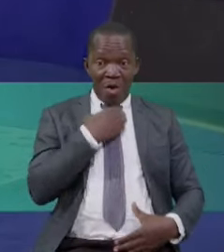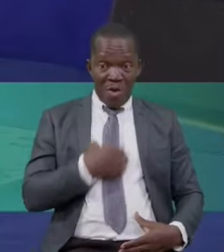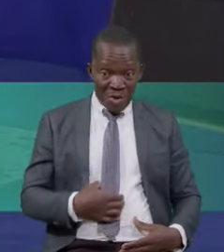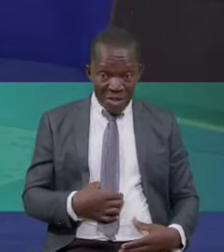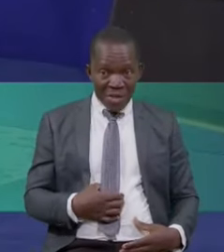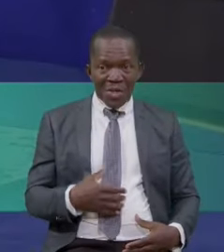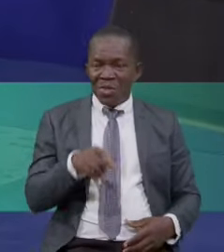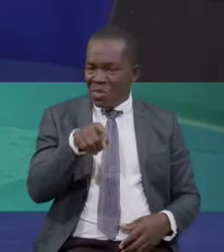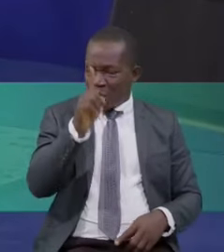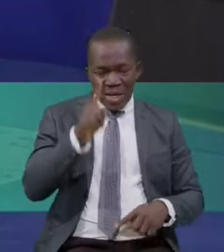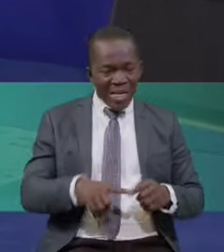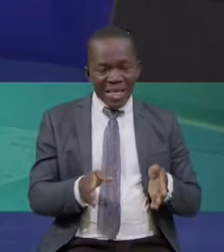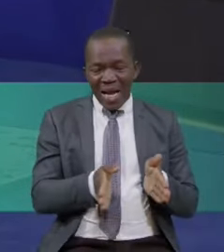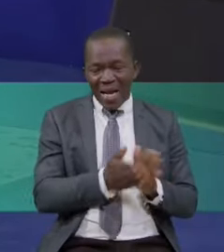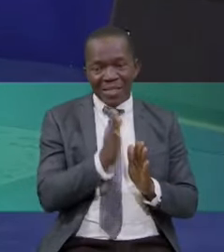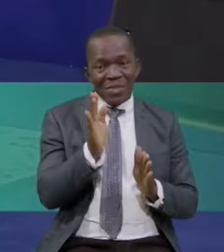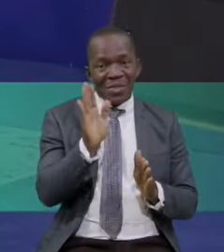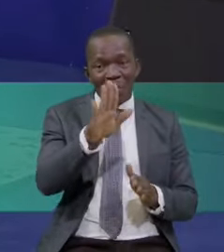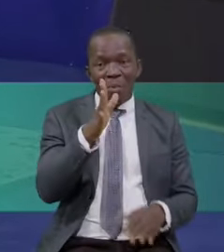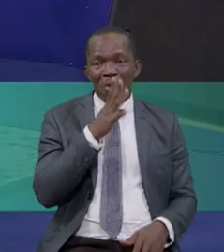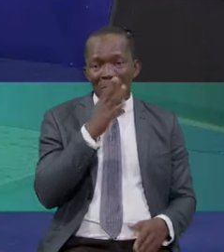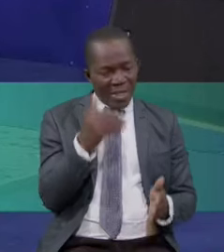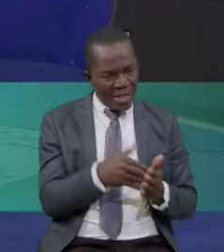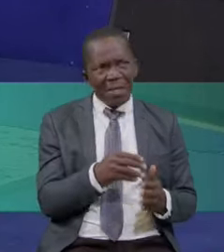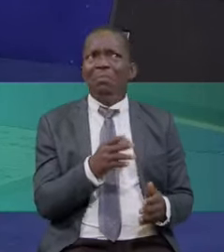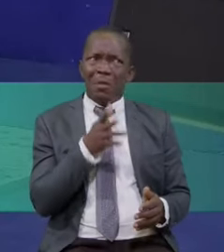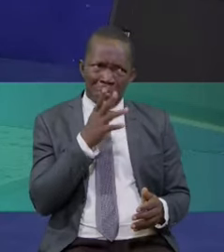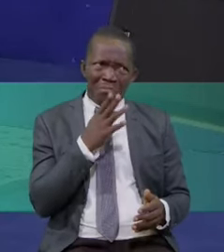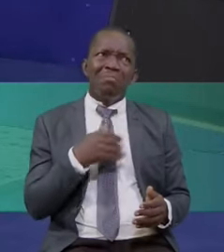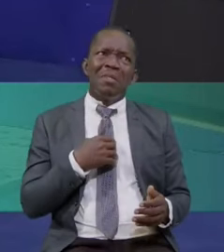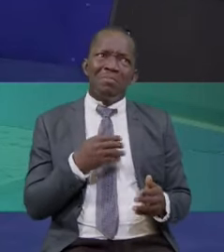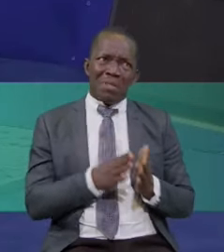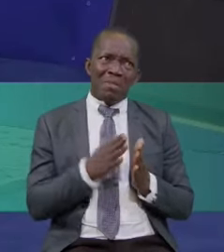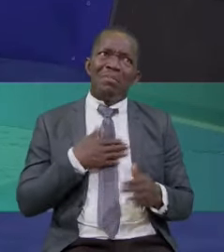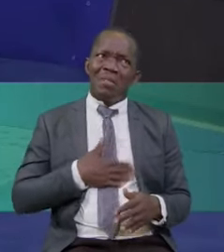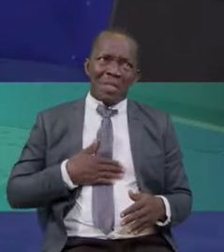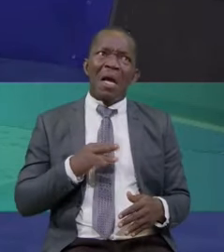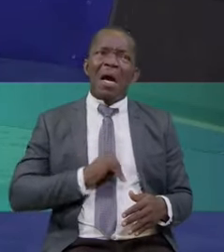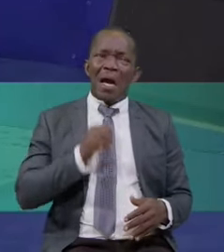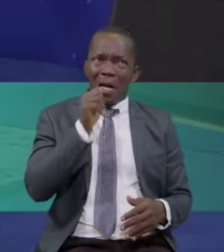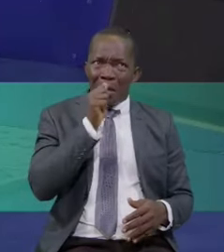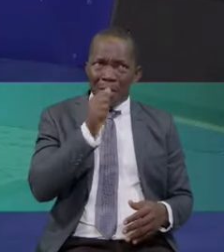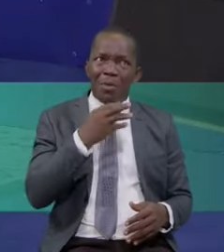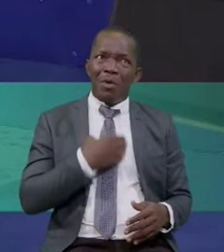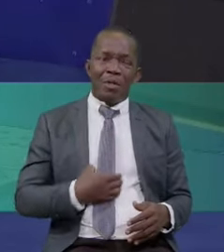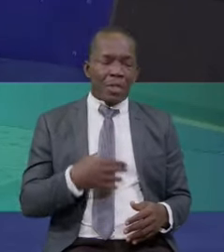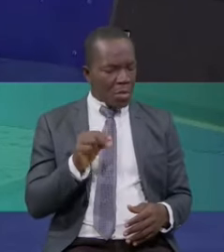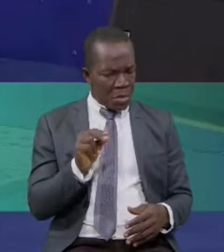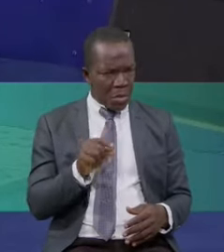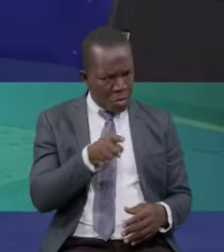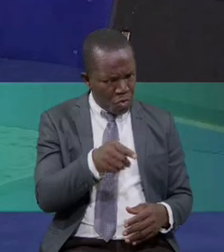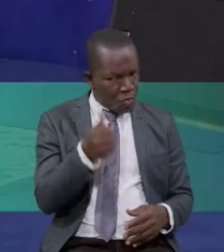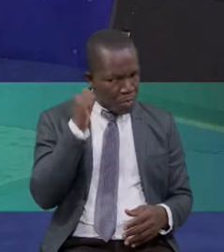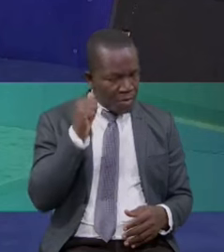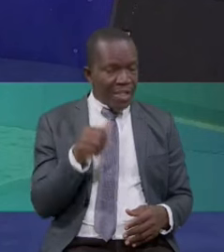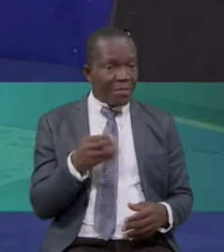et ce que je t'avais donné tu as jeté ça vous voyez c'est la même chose il nous délivre du